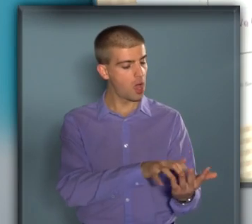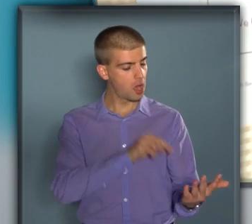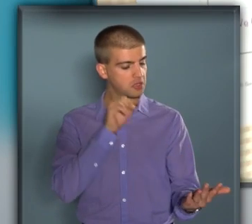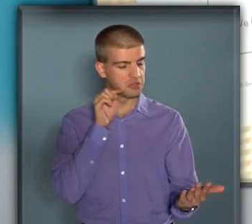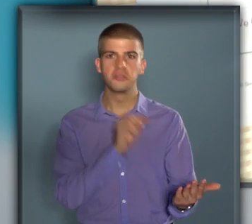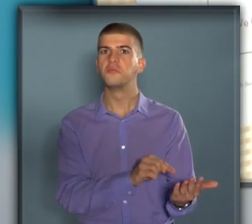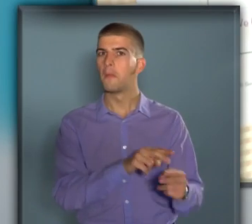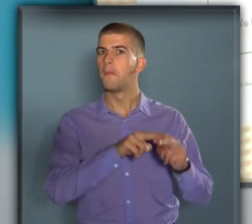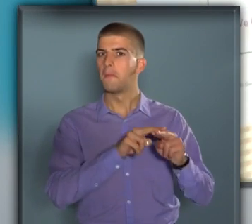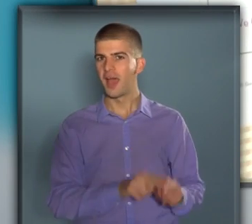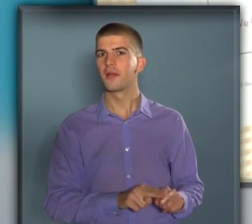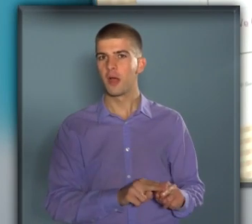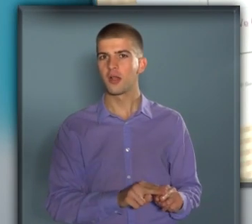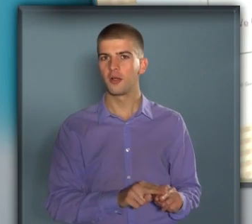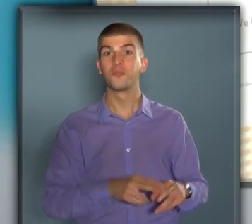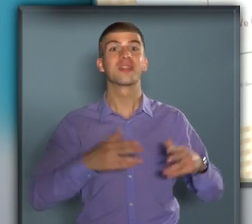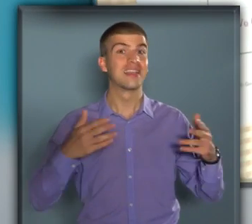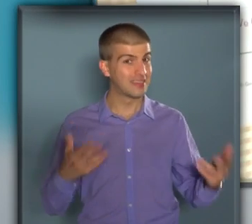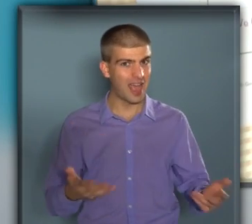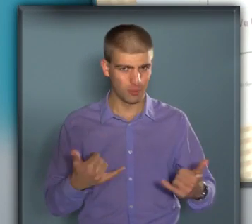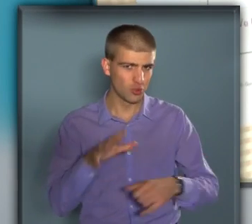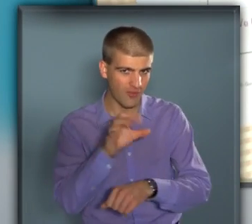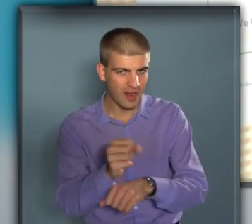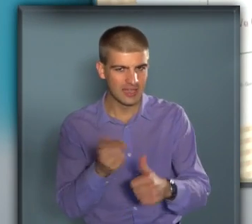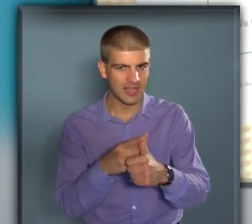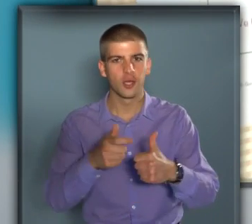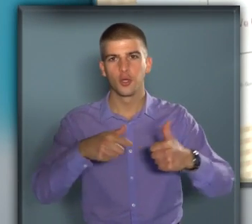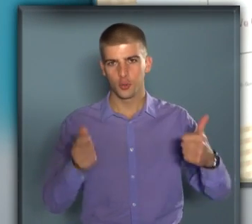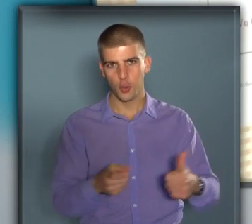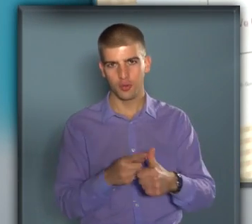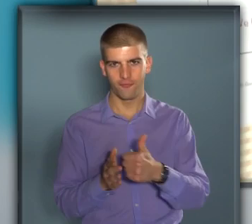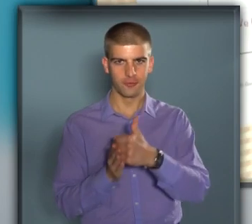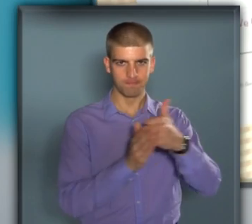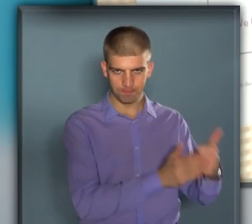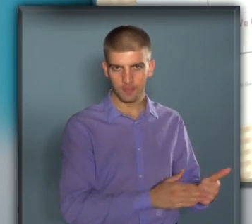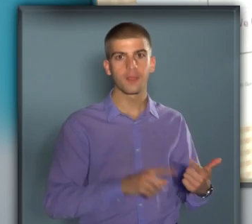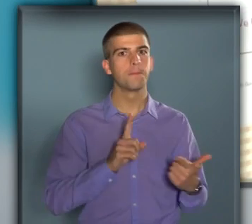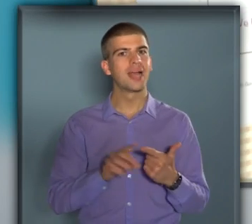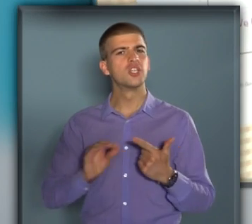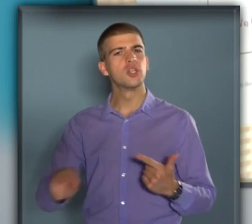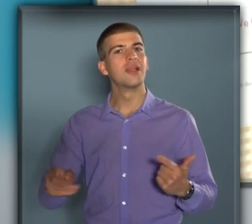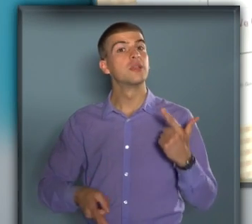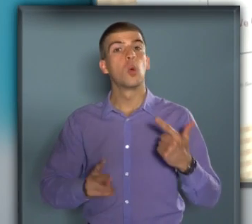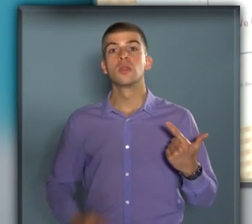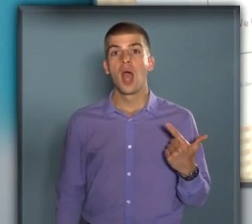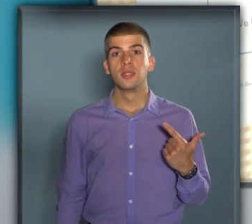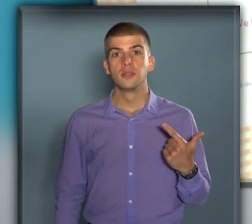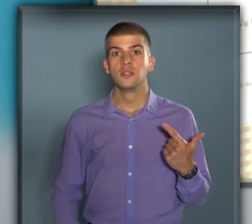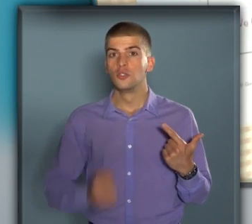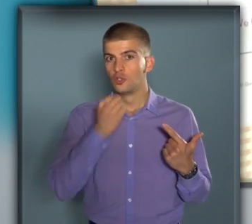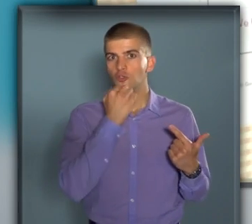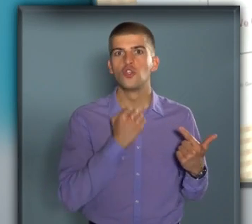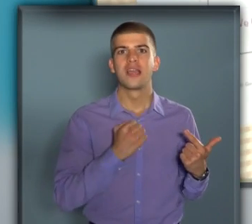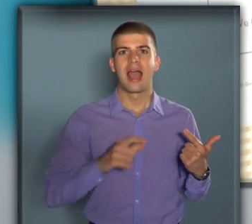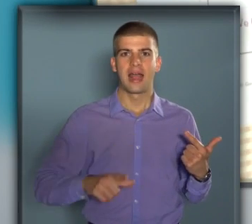meg ebben a módszerben. Tehát a kérdésére válaszolva az egyik a könyvek. A másik pedig az az élmény, a saját